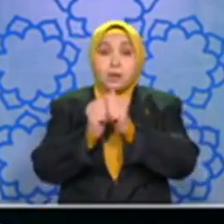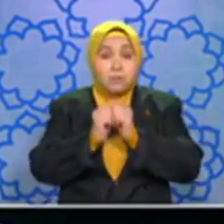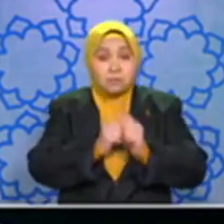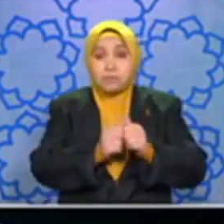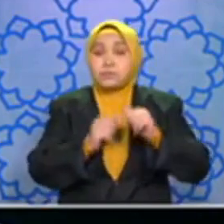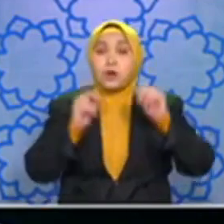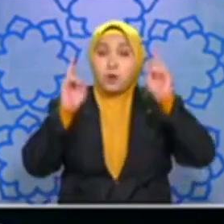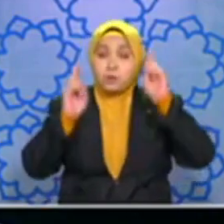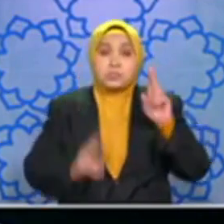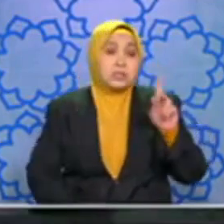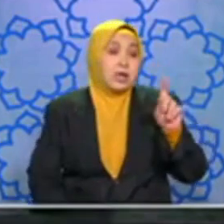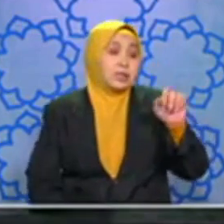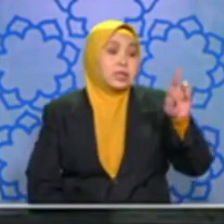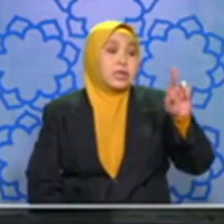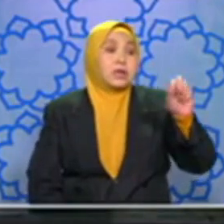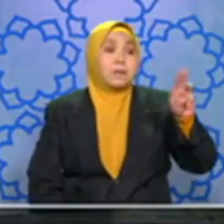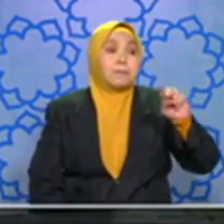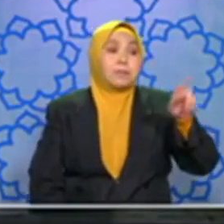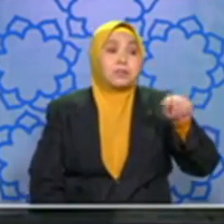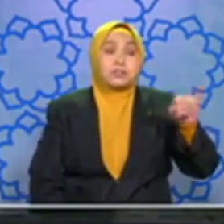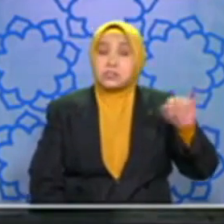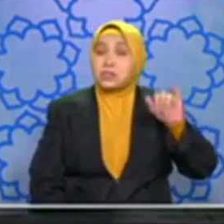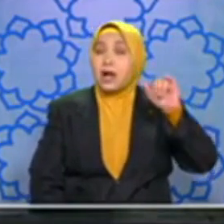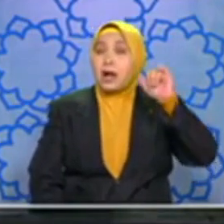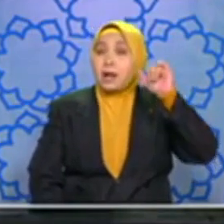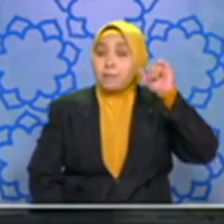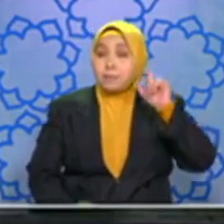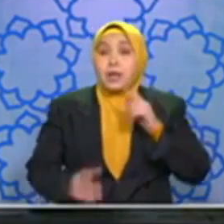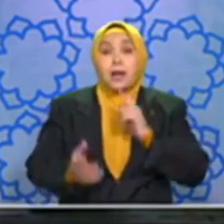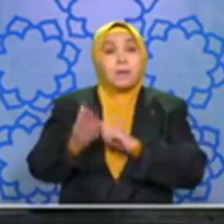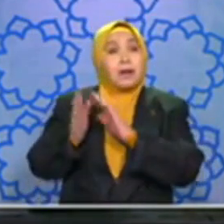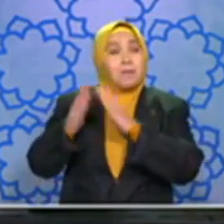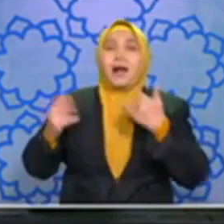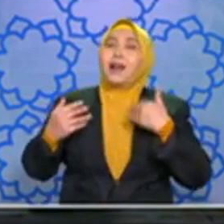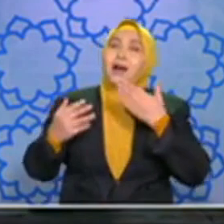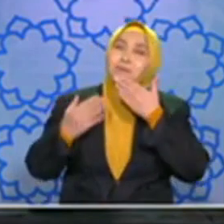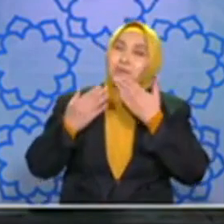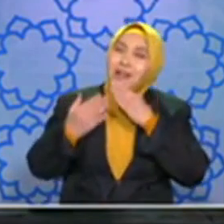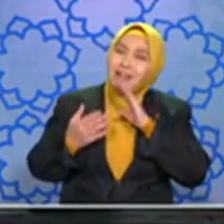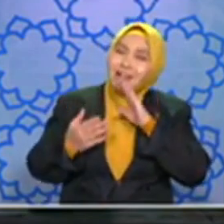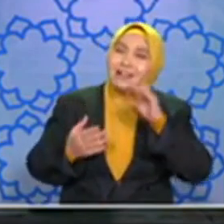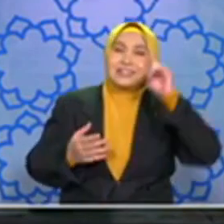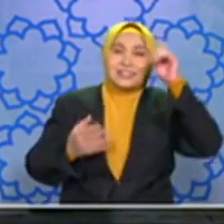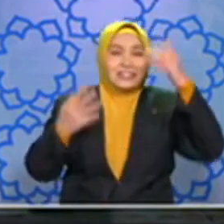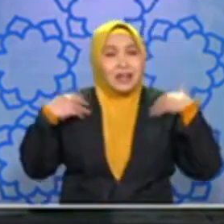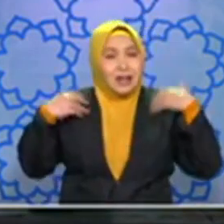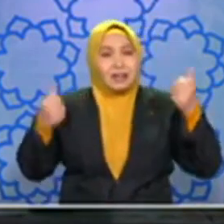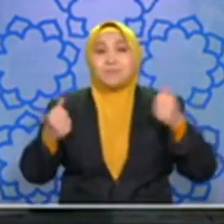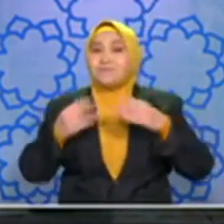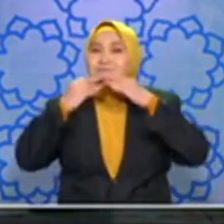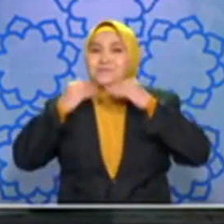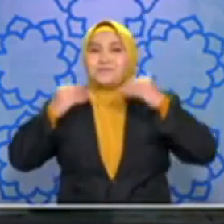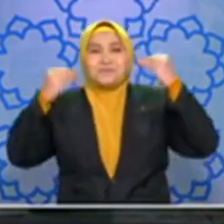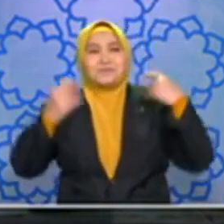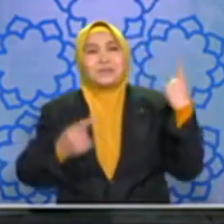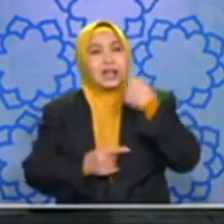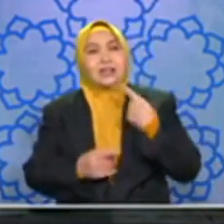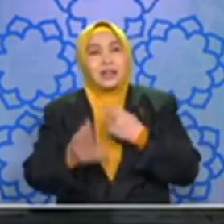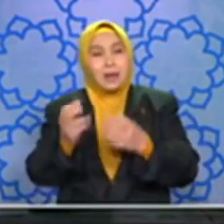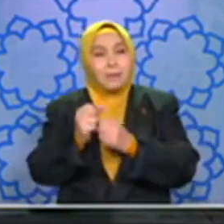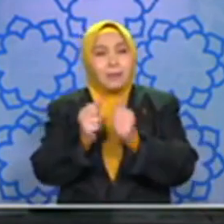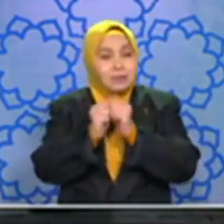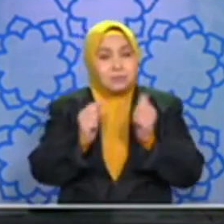Ustaz Tirmizi Ali. Apa khabar Ustaz? Alhamdulillah, safa sihat. Sihat, alhamdulillah Ustaz ya. Ceria hari ini ya. Kita bersama ya